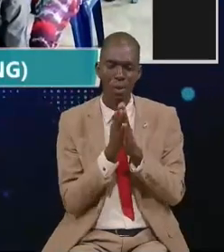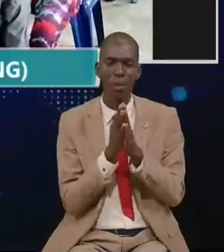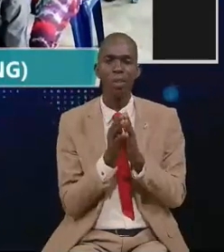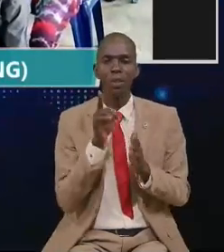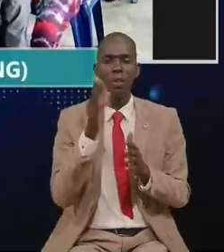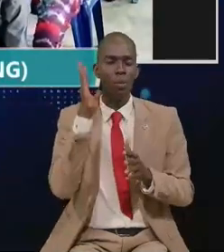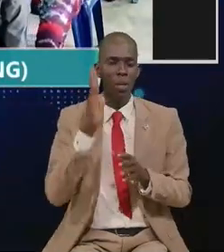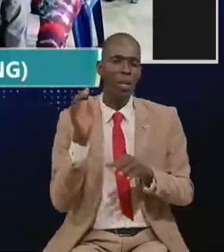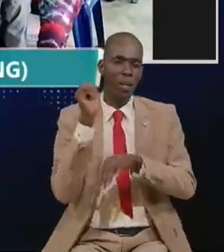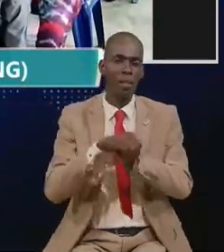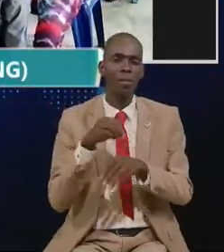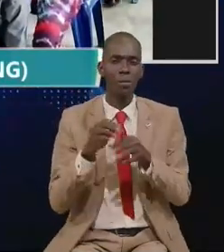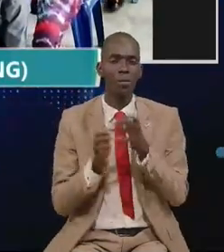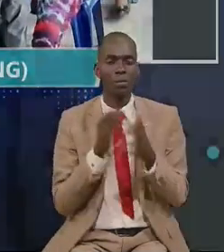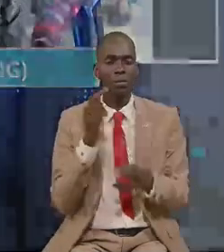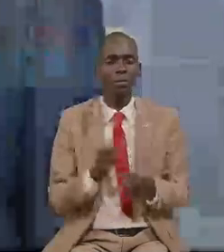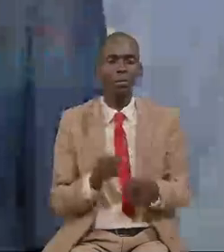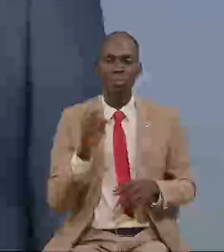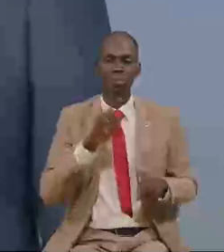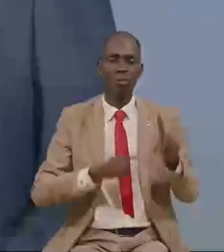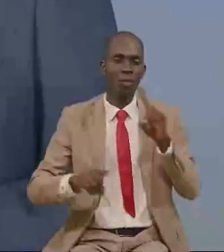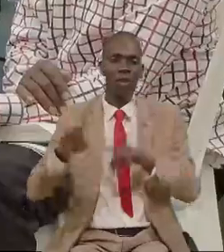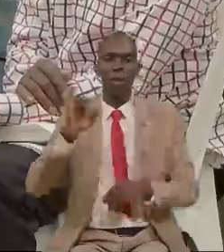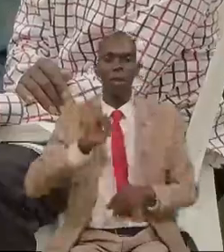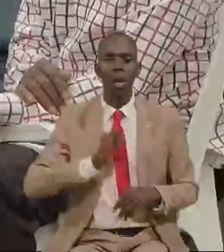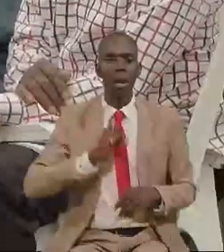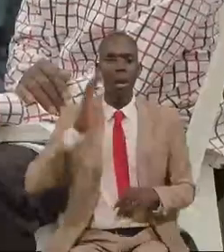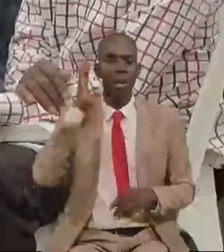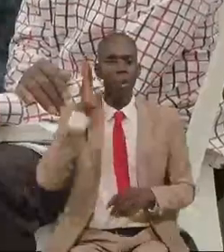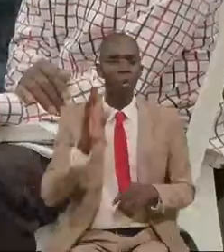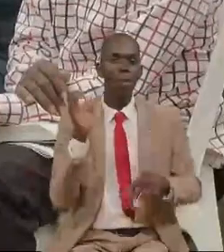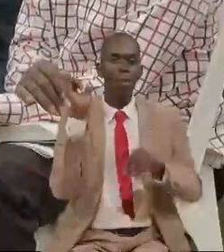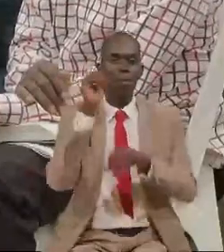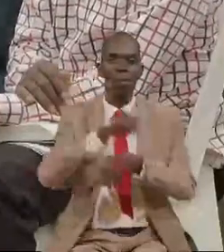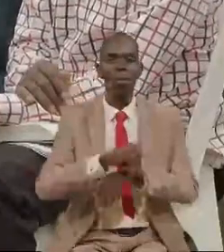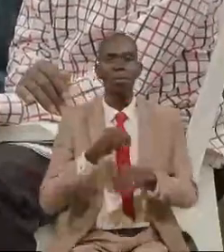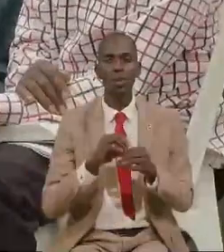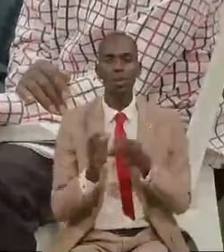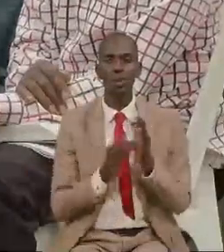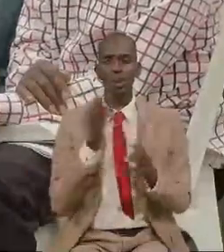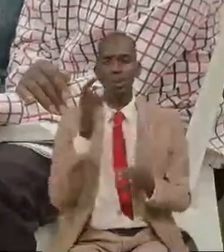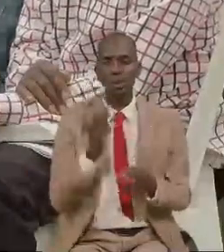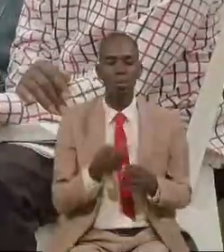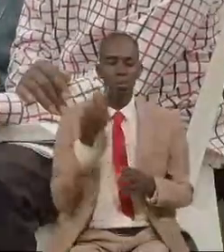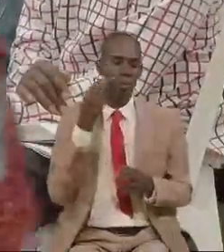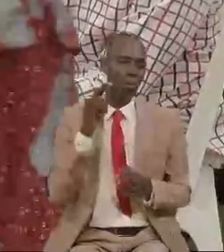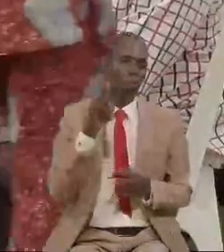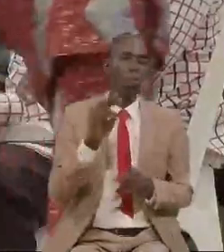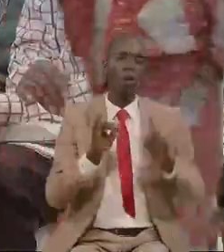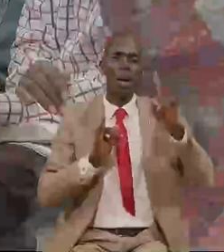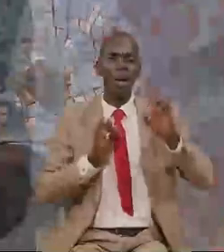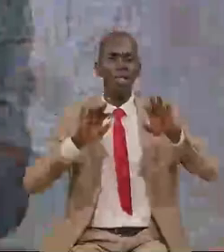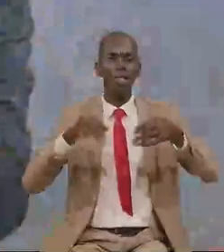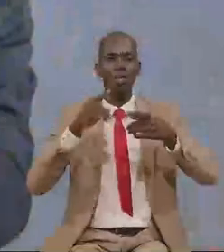vas vaincre. Je vais vaincre. Voici, je vous ai donné le pouvoir